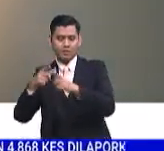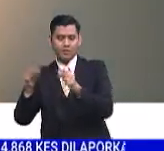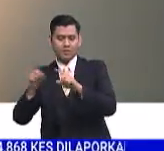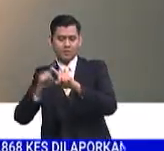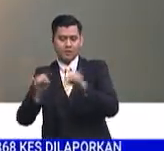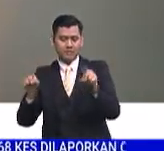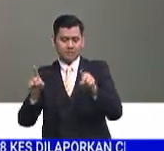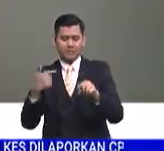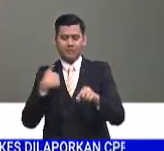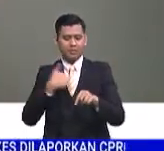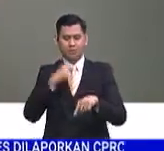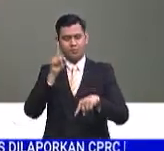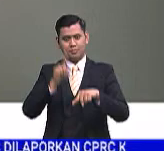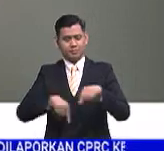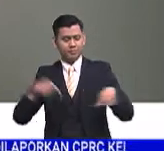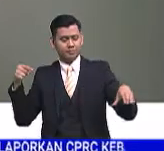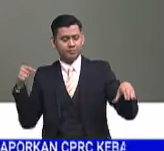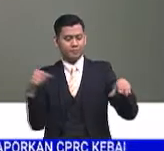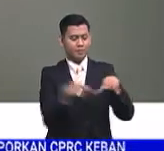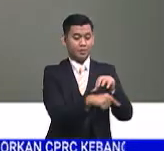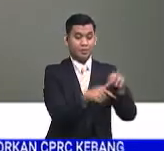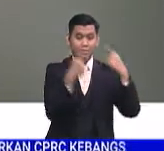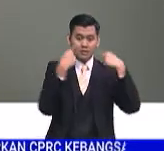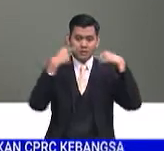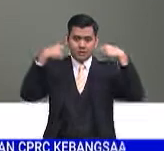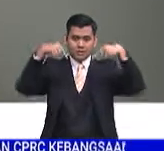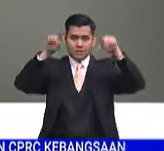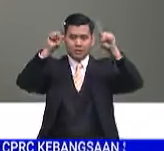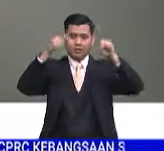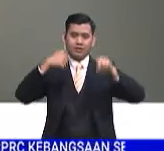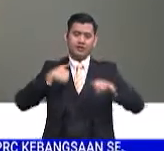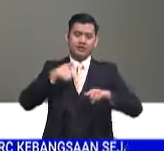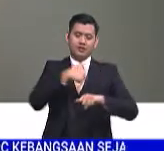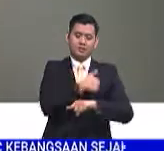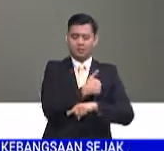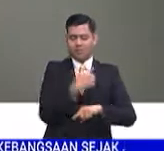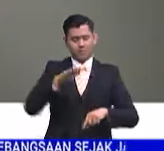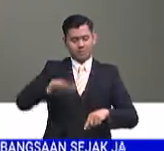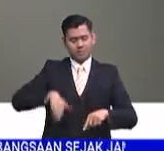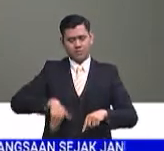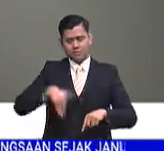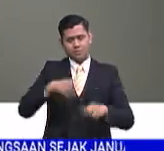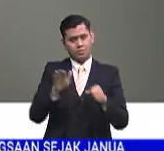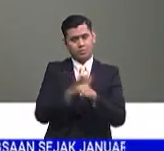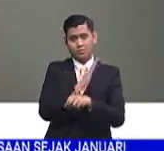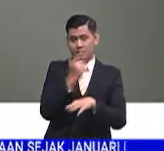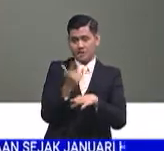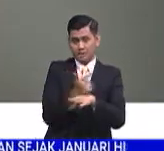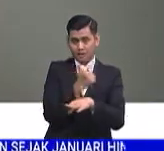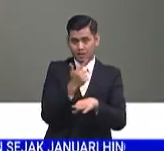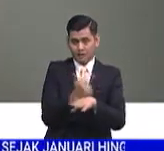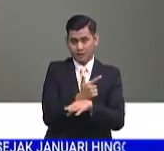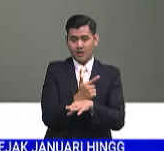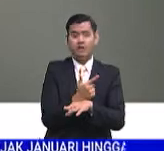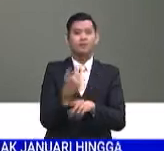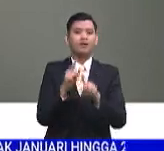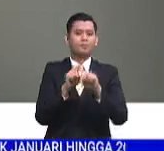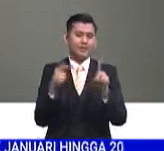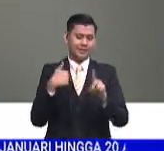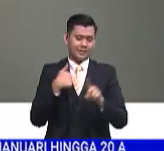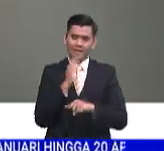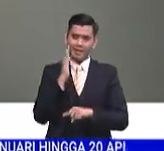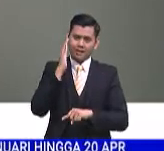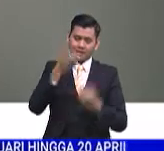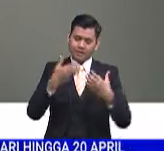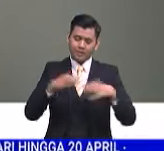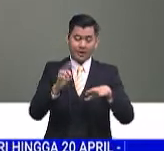tak dapat berjaya. Tetapi of course, seperti yang kita tahu, we have not trained at all, two sessions. Dan eventually kita akan training